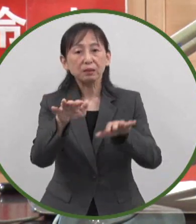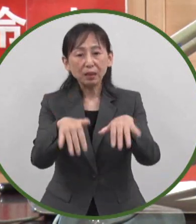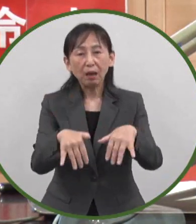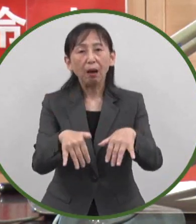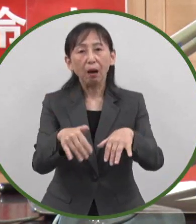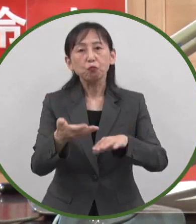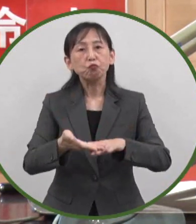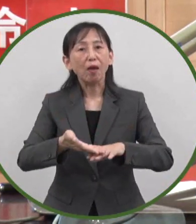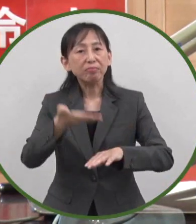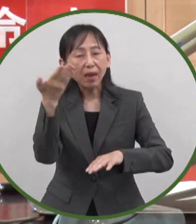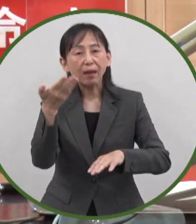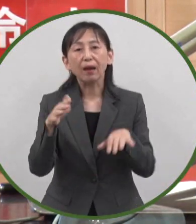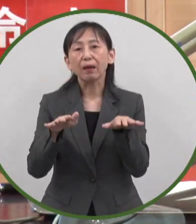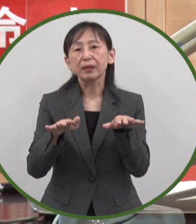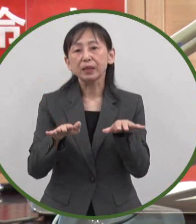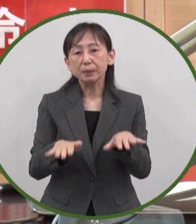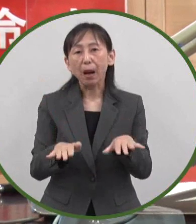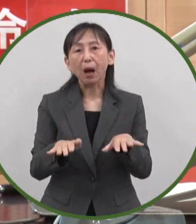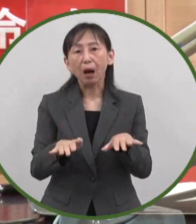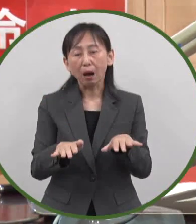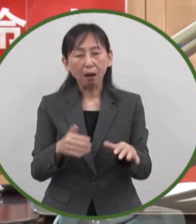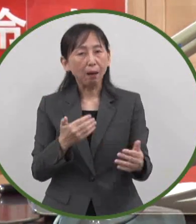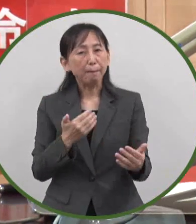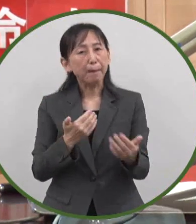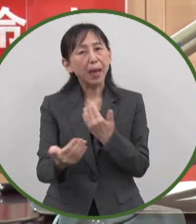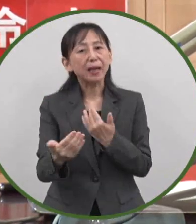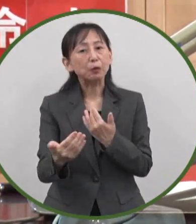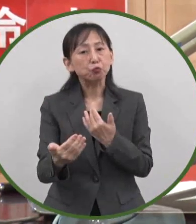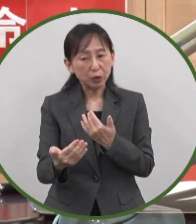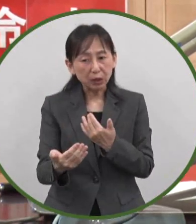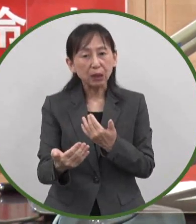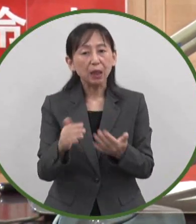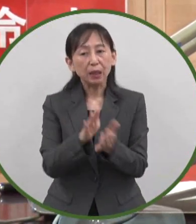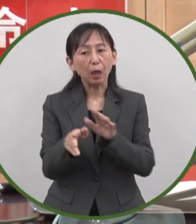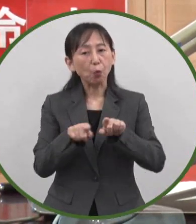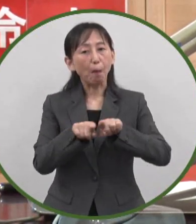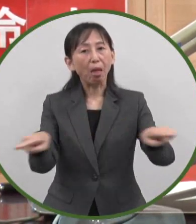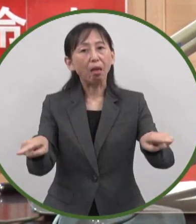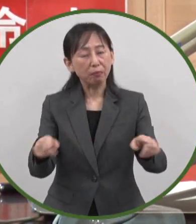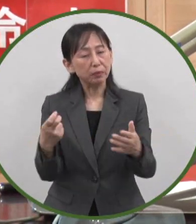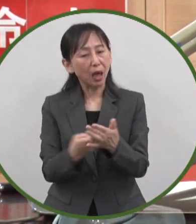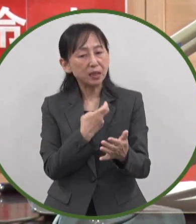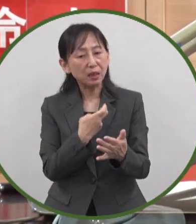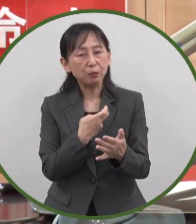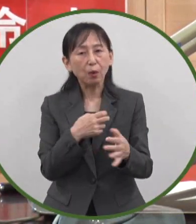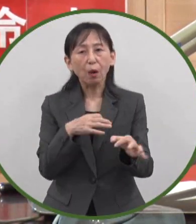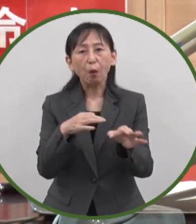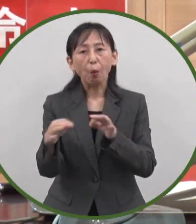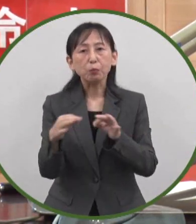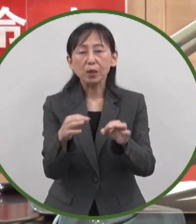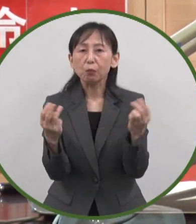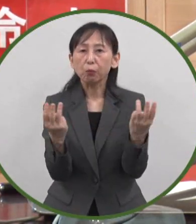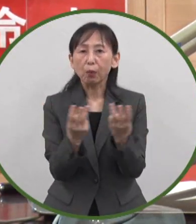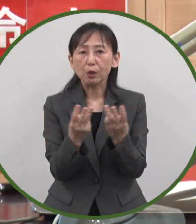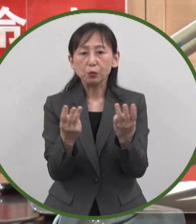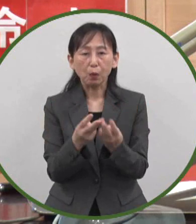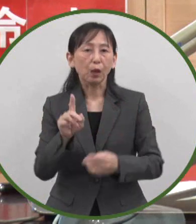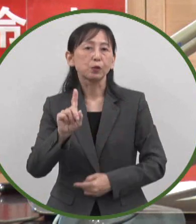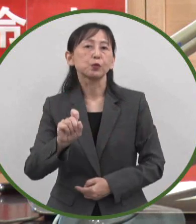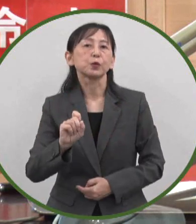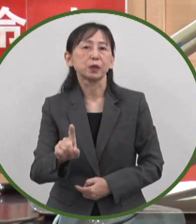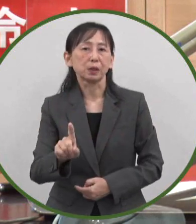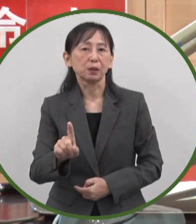した上でですね、現時点で明確に県の要請に応じていただけないという店舗は11